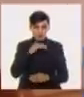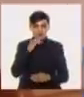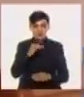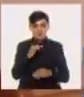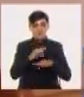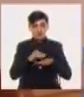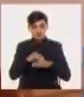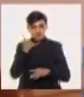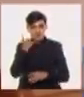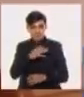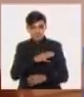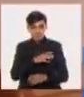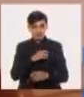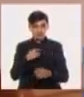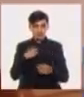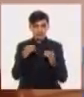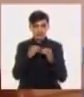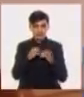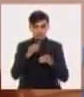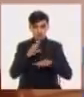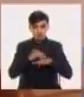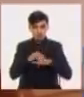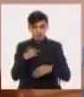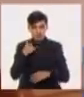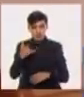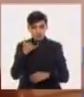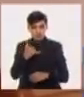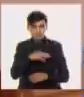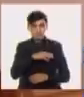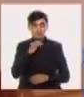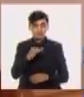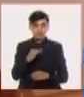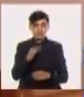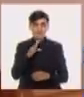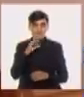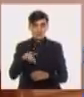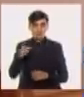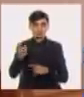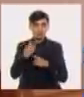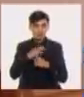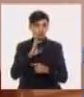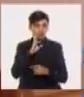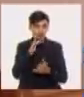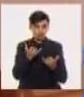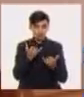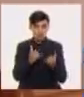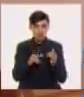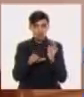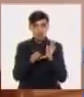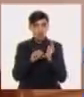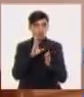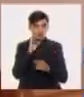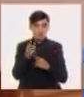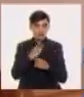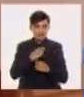звонить в скорую помощь, еле дозвонилась, 10 вечера вчера. Вот они только приехали в 6 утра сегодня. В 6 утра